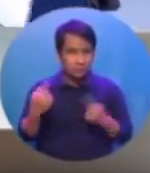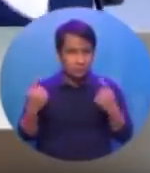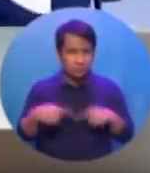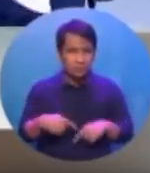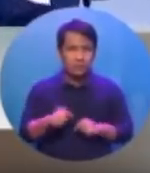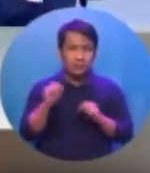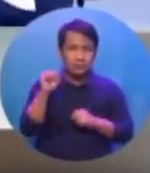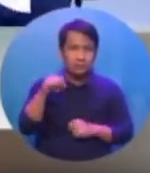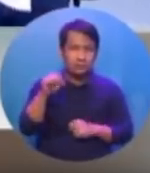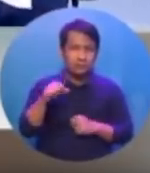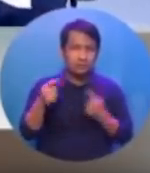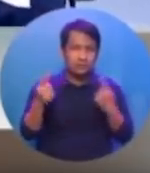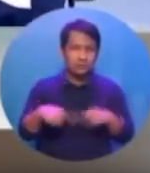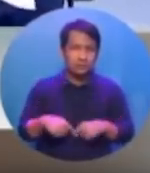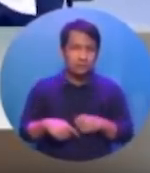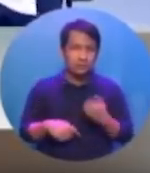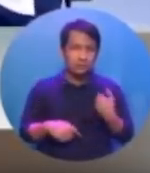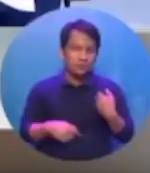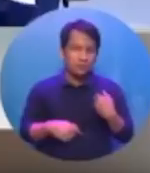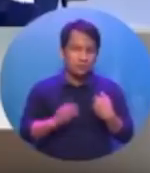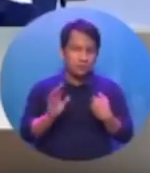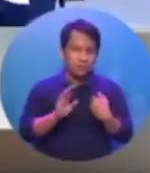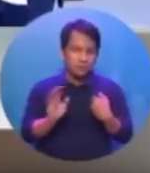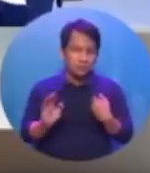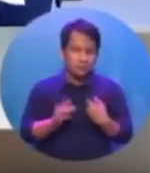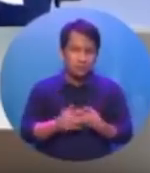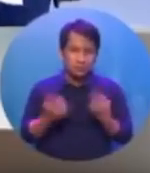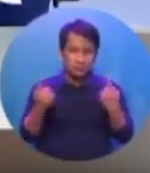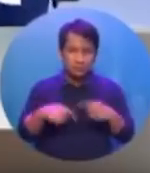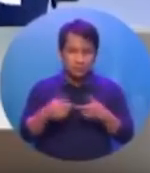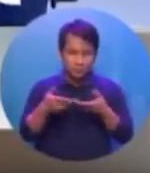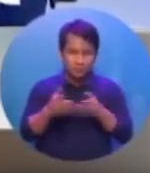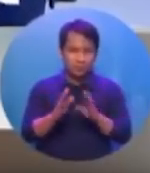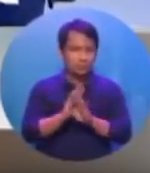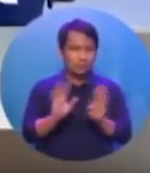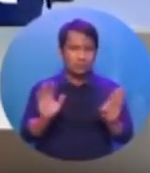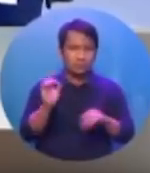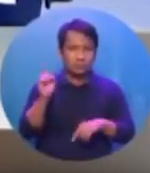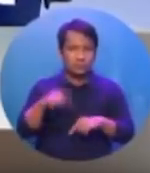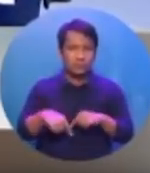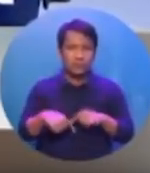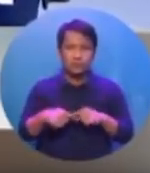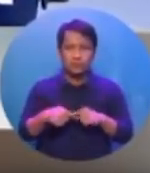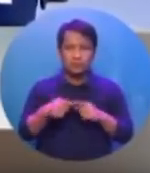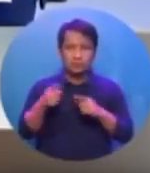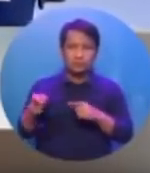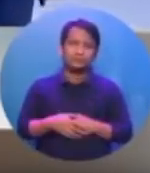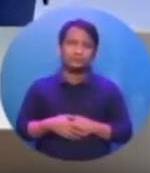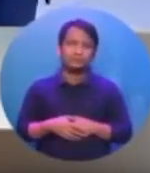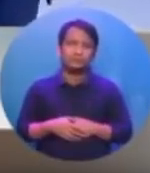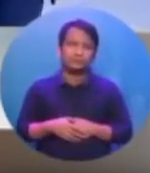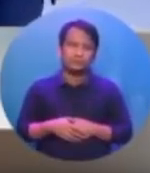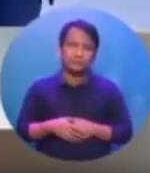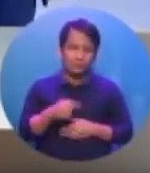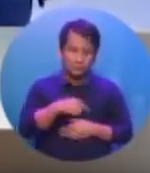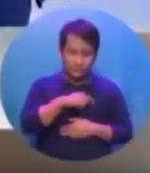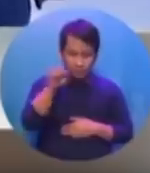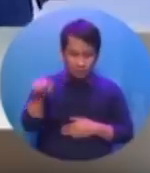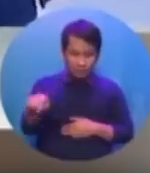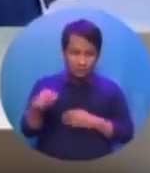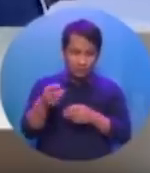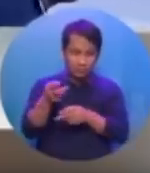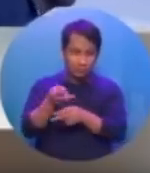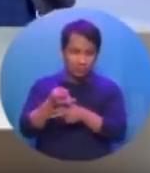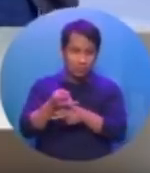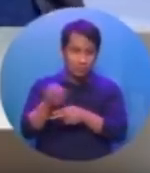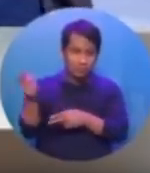Ah, hindi po, sir. Mangyayari po yan. Yung police po, i-analyze po sa kanya po. Hindi po masasaktan po sila. So, pagdating po namin dyan, sir,